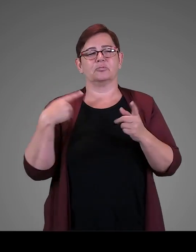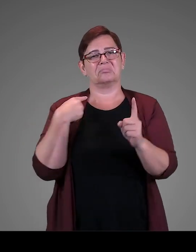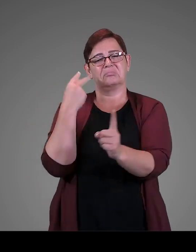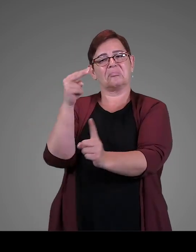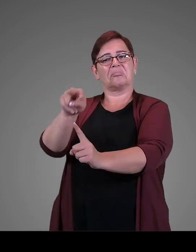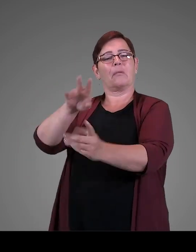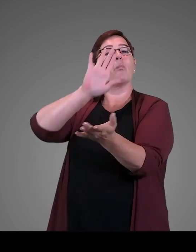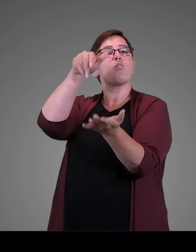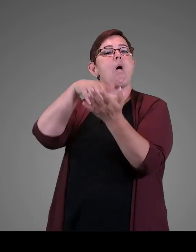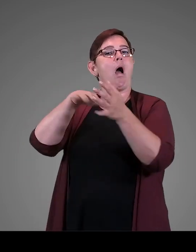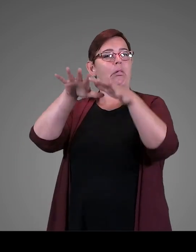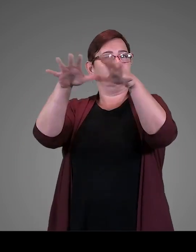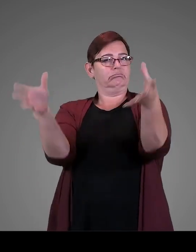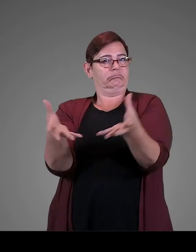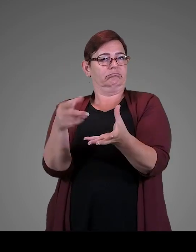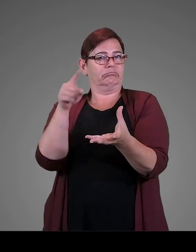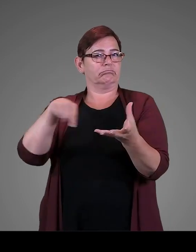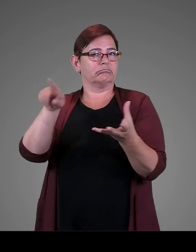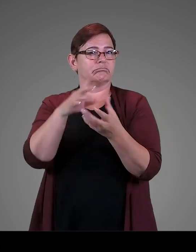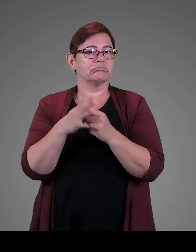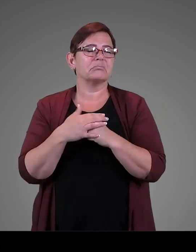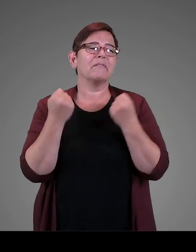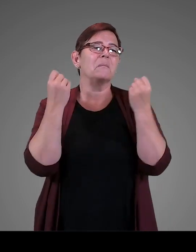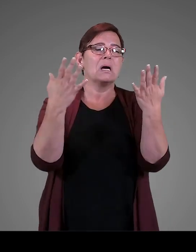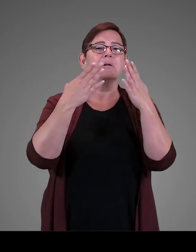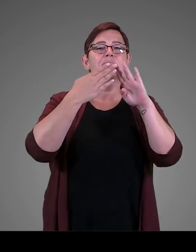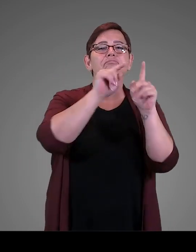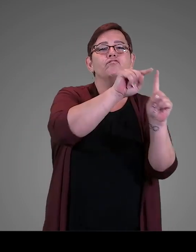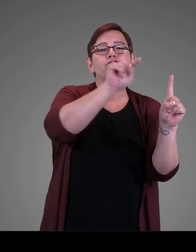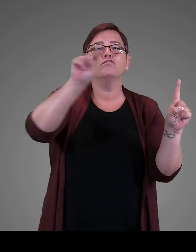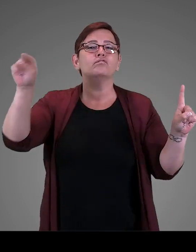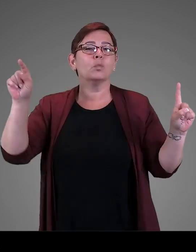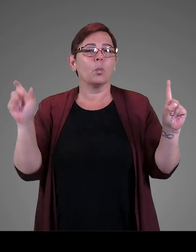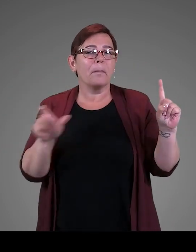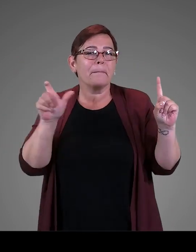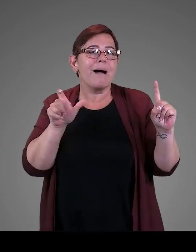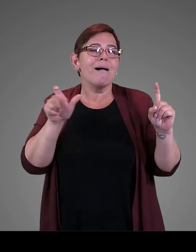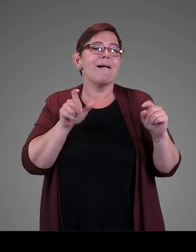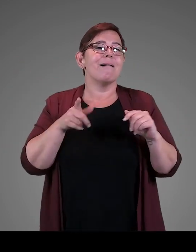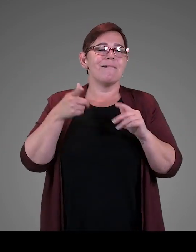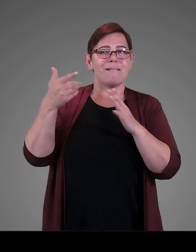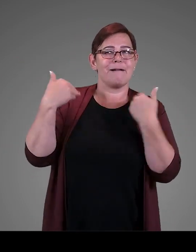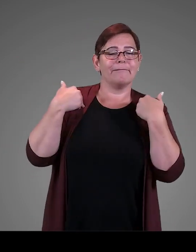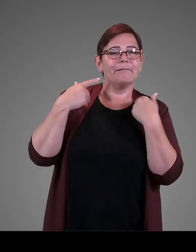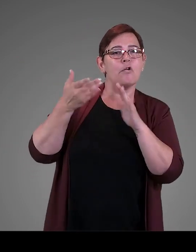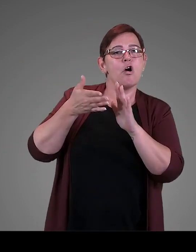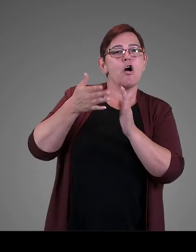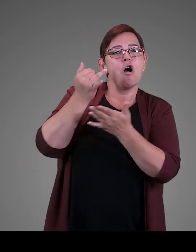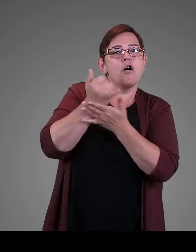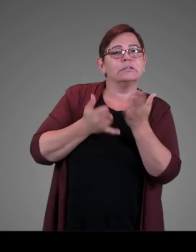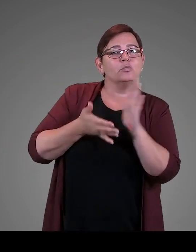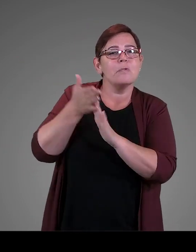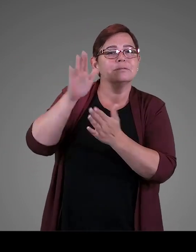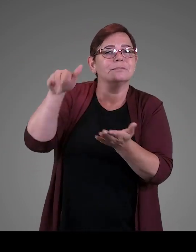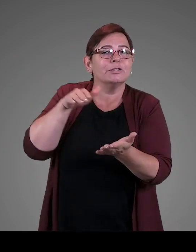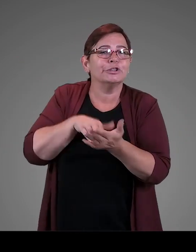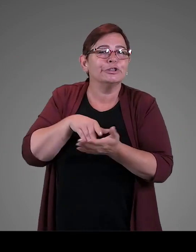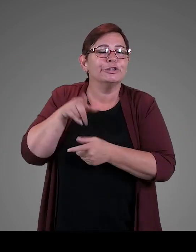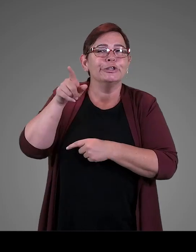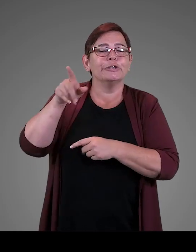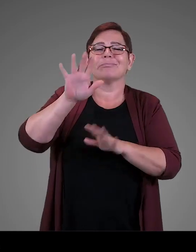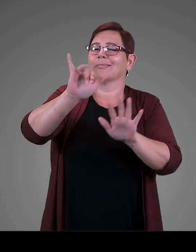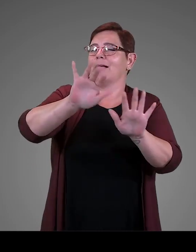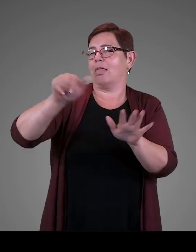étant plus précis. Mais ça, là, je parle dans un contexte montréalais. Il y a beaucoup de municipalités au Québec qui ont un centre